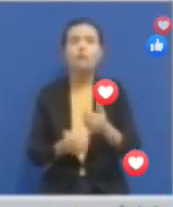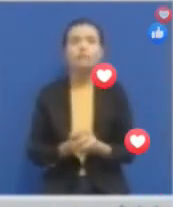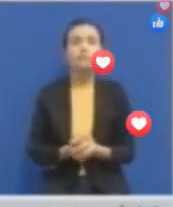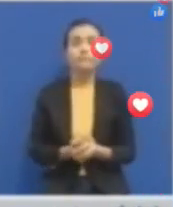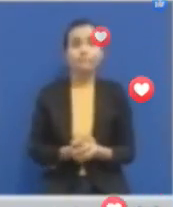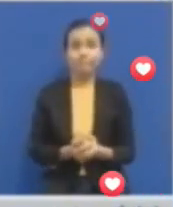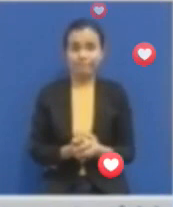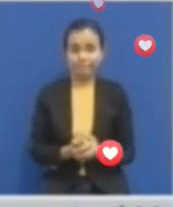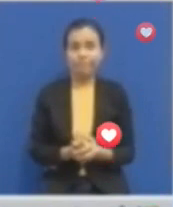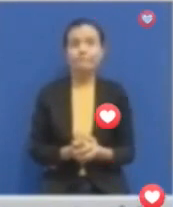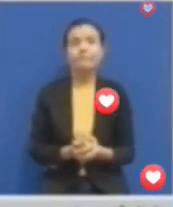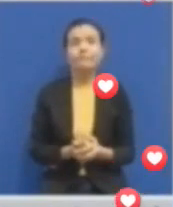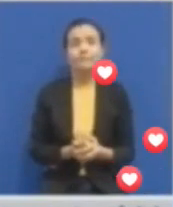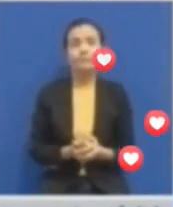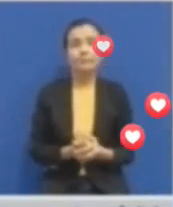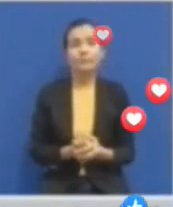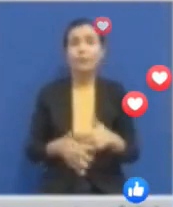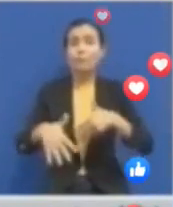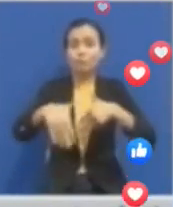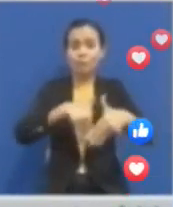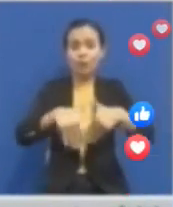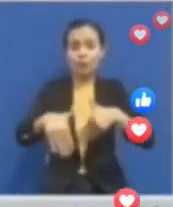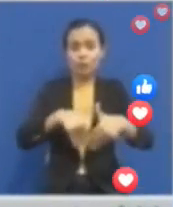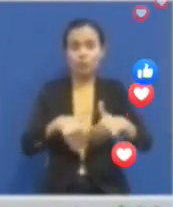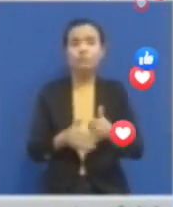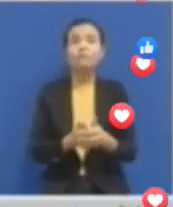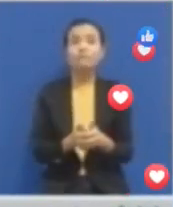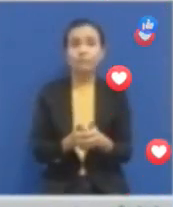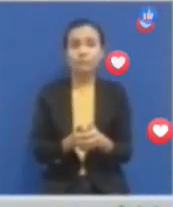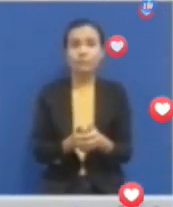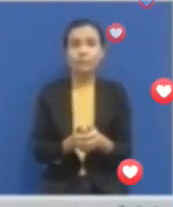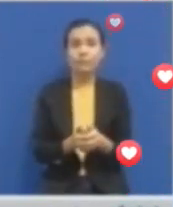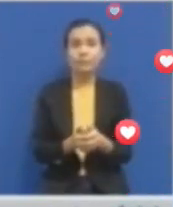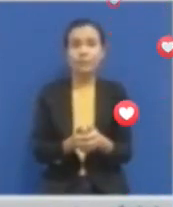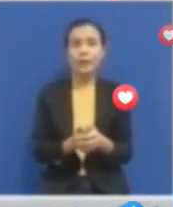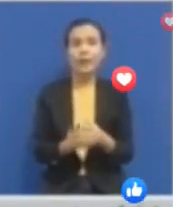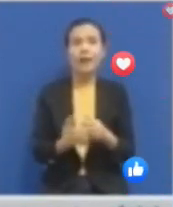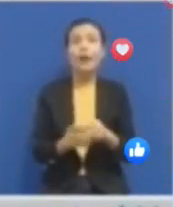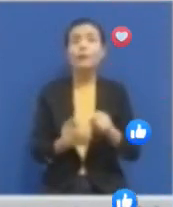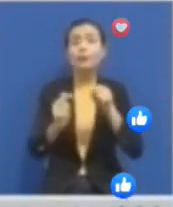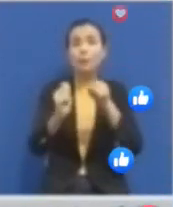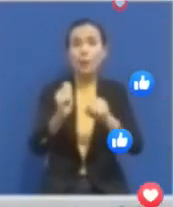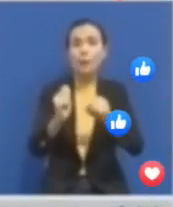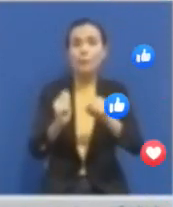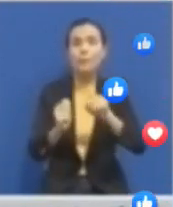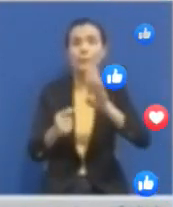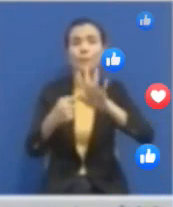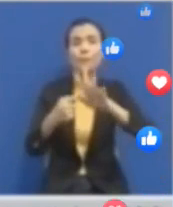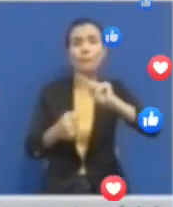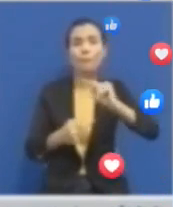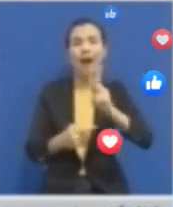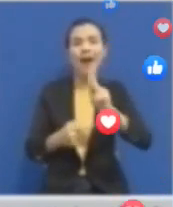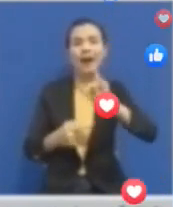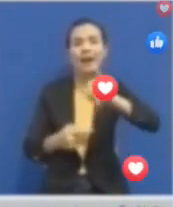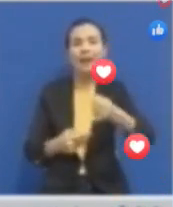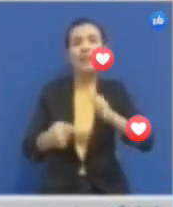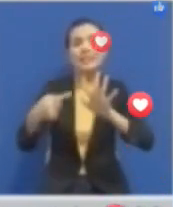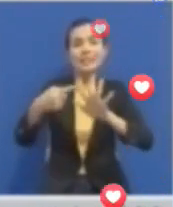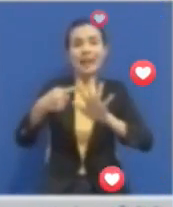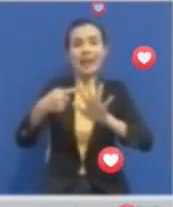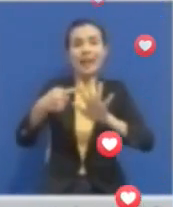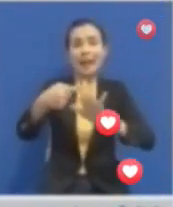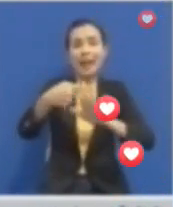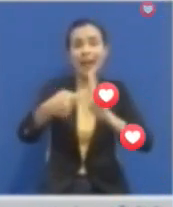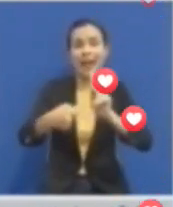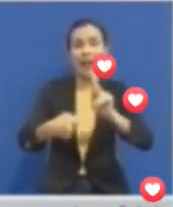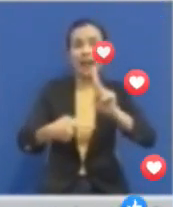อีกเรื่องหนึ่งคือพี่น้องประชาชนเนี่ยในตำบลบางจะเก่งนะคะบริเวณดอนหอยหลอดสถานที่ท่องเที่ย